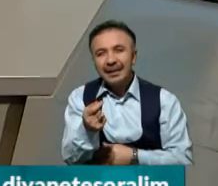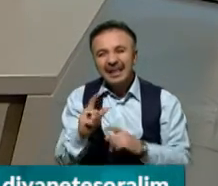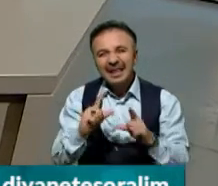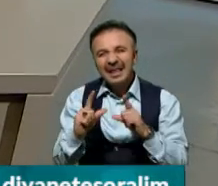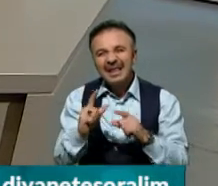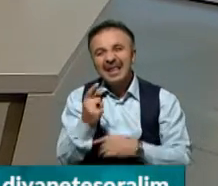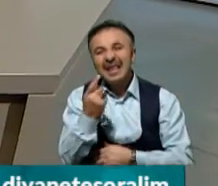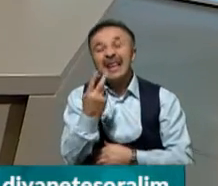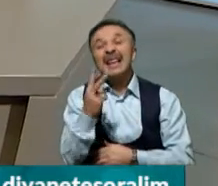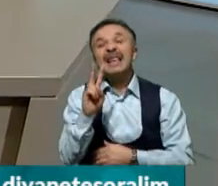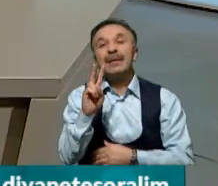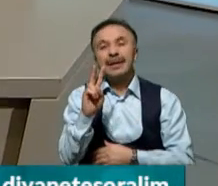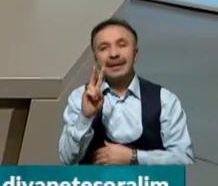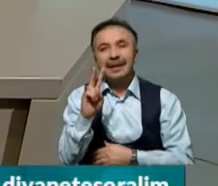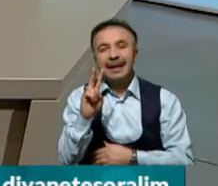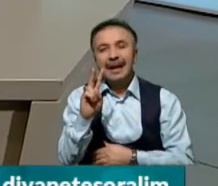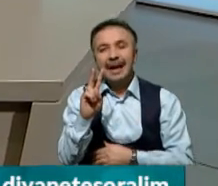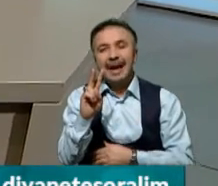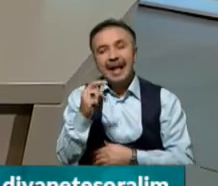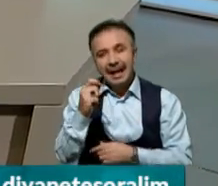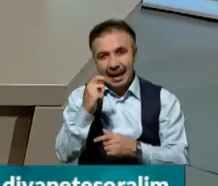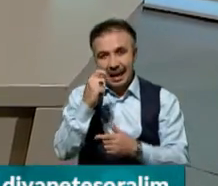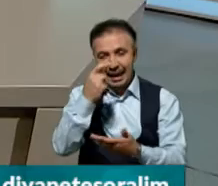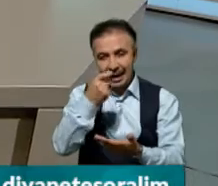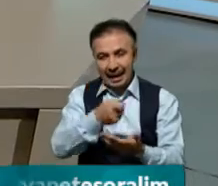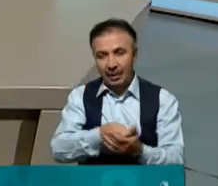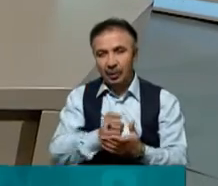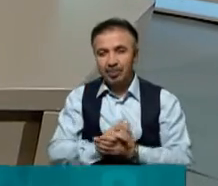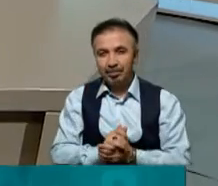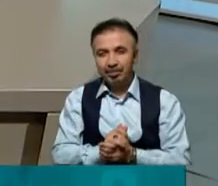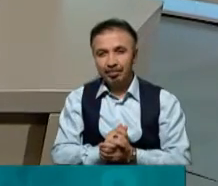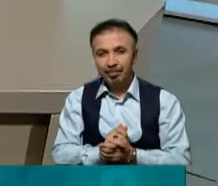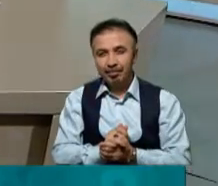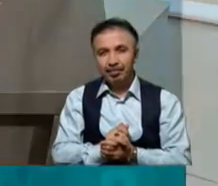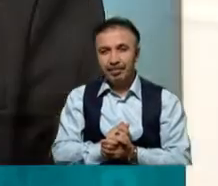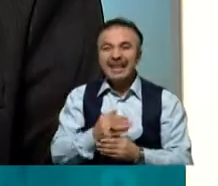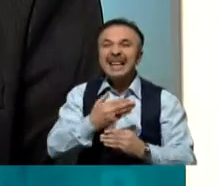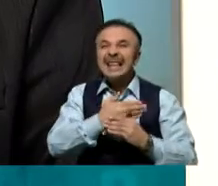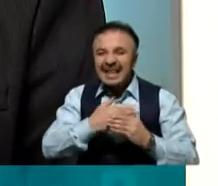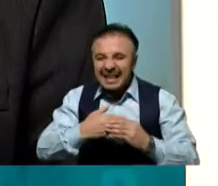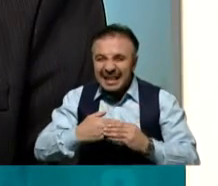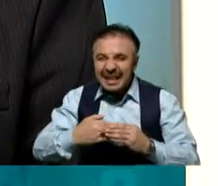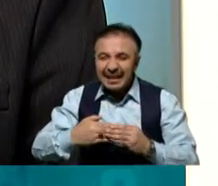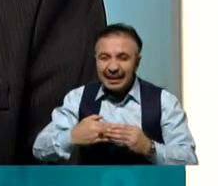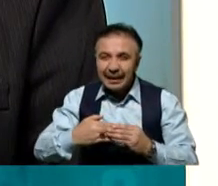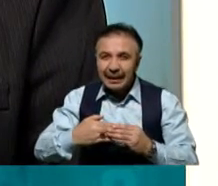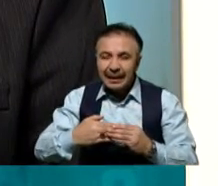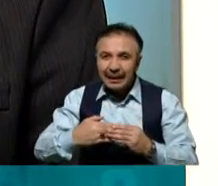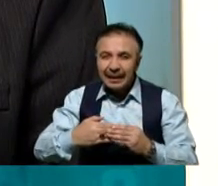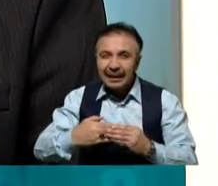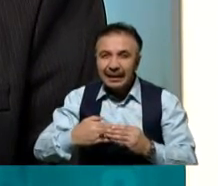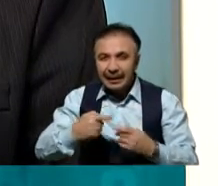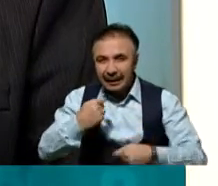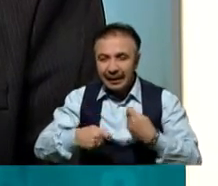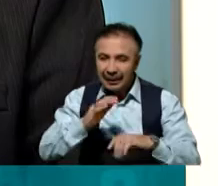kredi kullandığı için kredi maliyetlerini de bu üretim maliyeti üzerine ekliyor. Yüklüyor. 2000